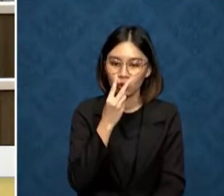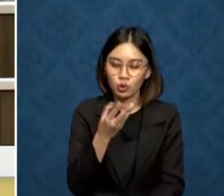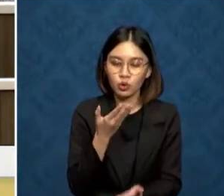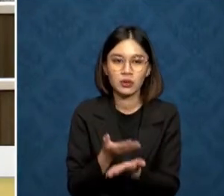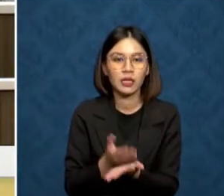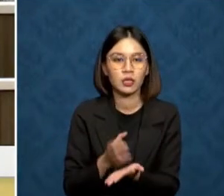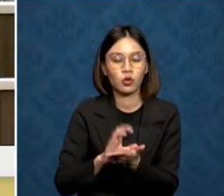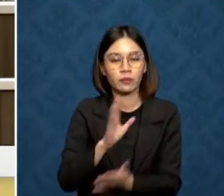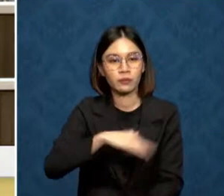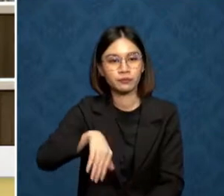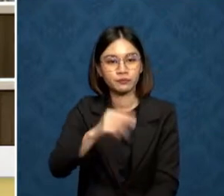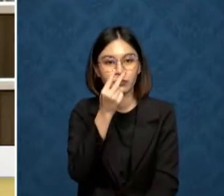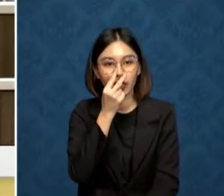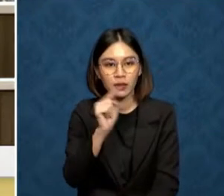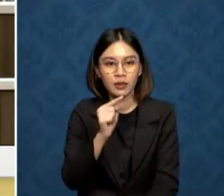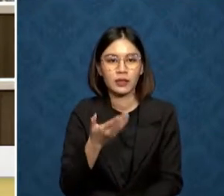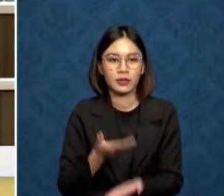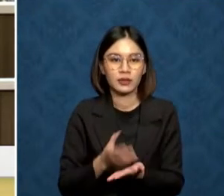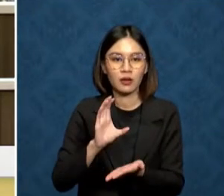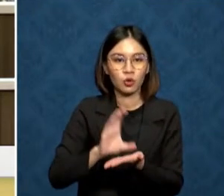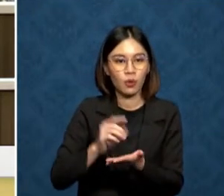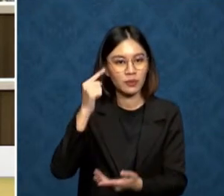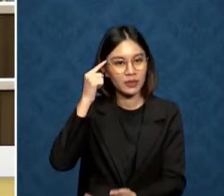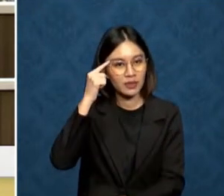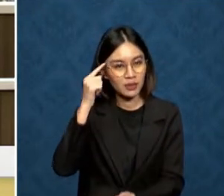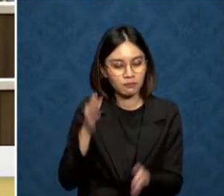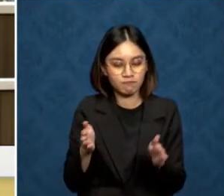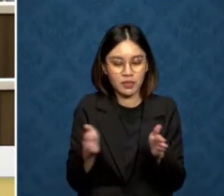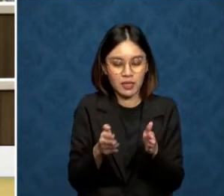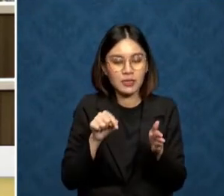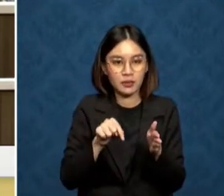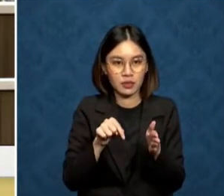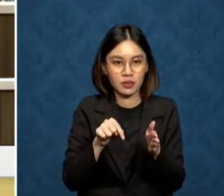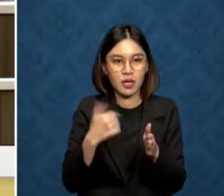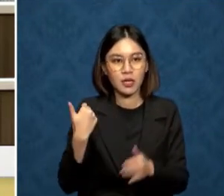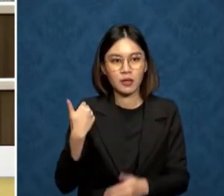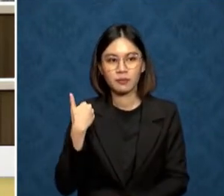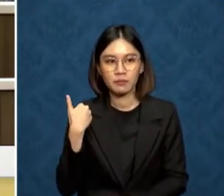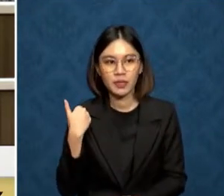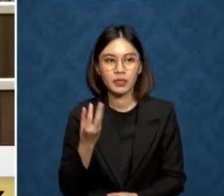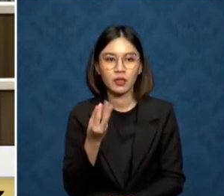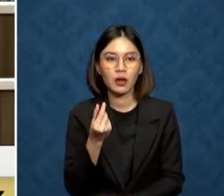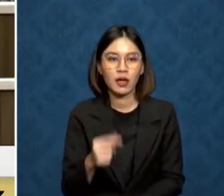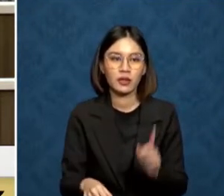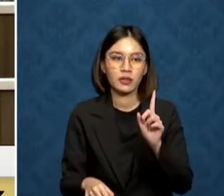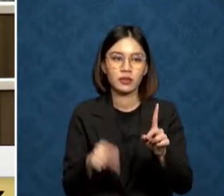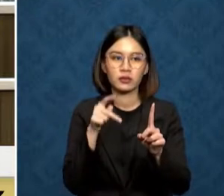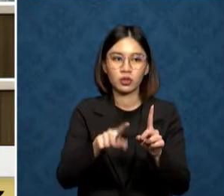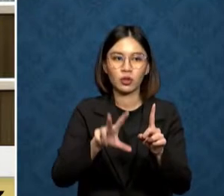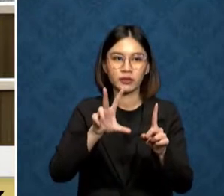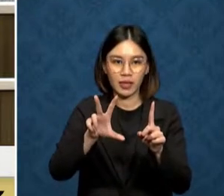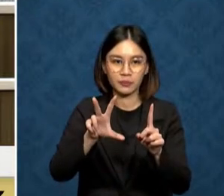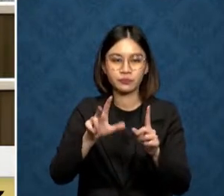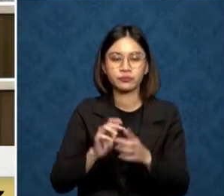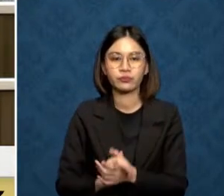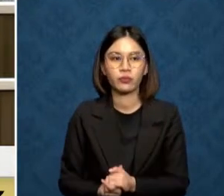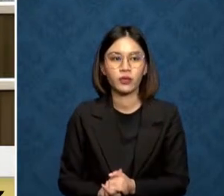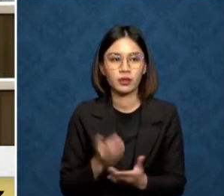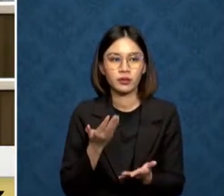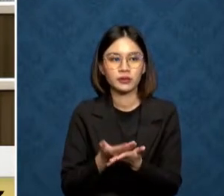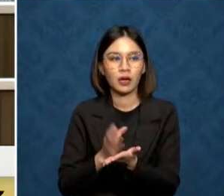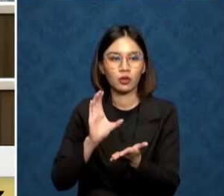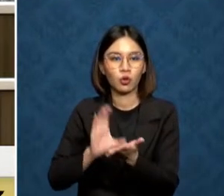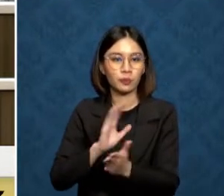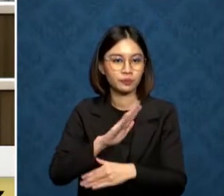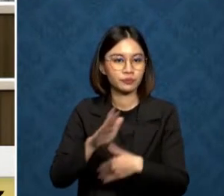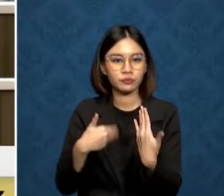instructionเราจะเหนได้ว่าที่หวงผลในระยะสั้นนั้นมีสสสวนเปเพีง แ่ 1 ใน 3ของงุปประมา